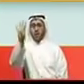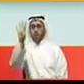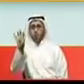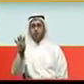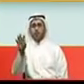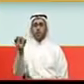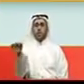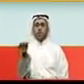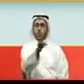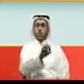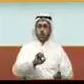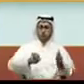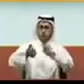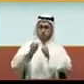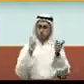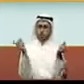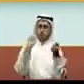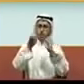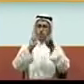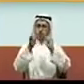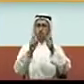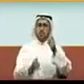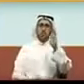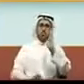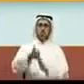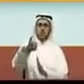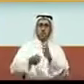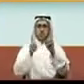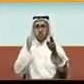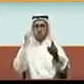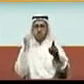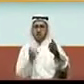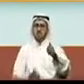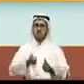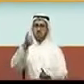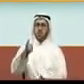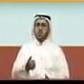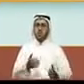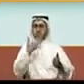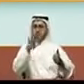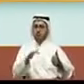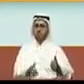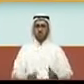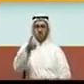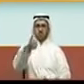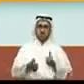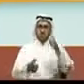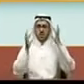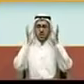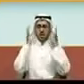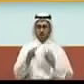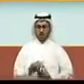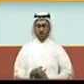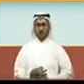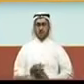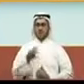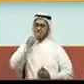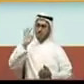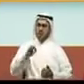تنافسوا في 18 لعبة بارالمبية. وجاءت الميداليات التي توجت بها المملكة عن طريق المنتخب